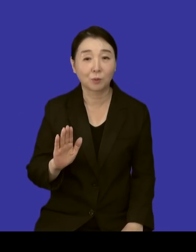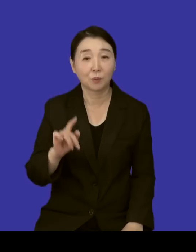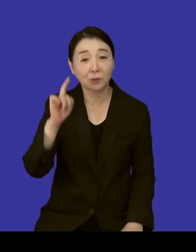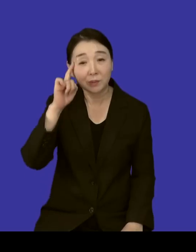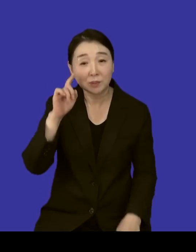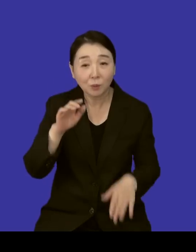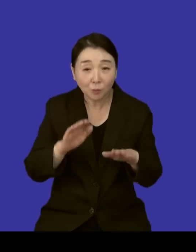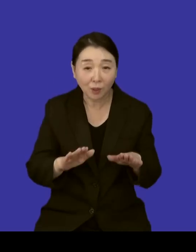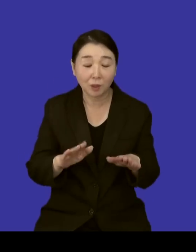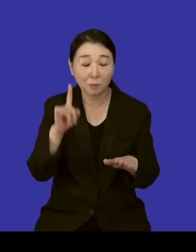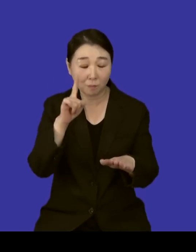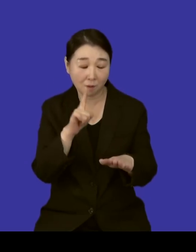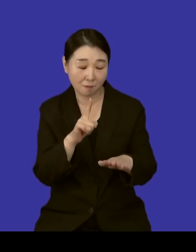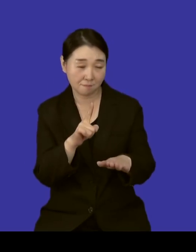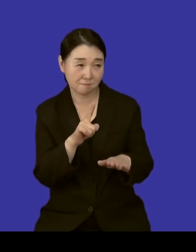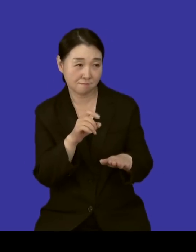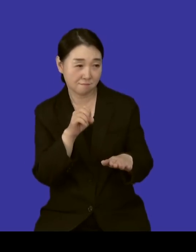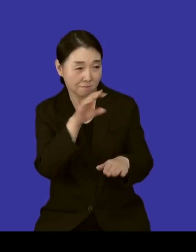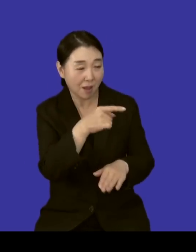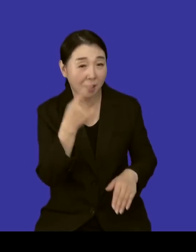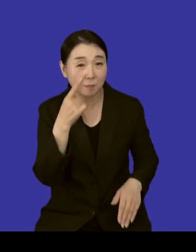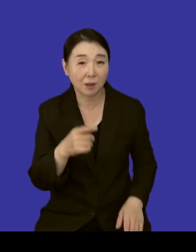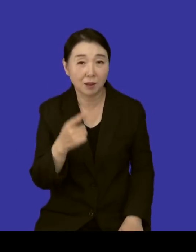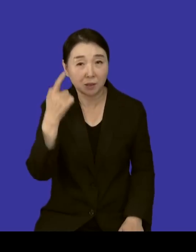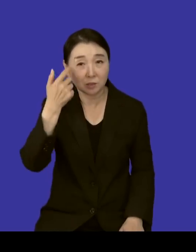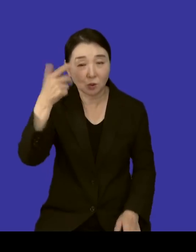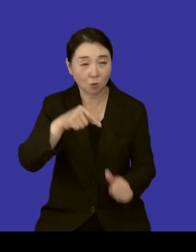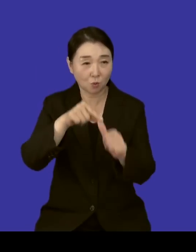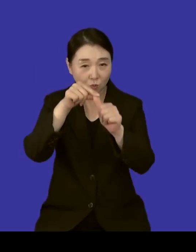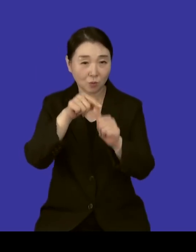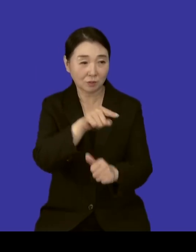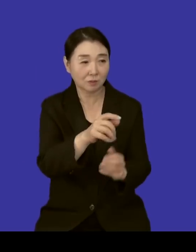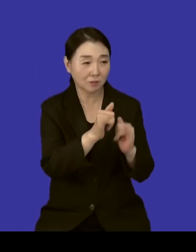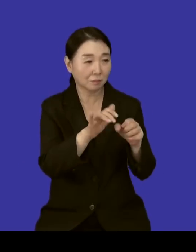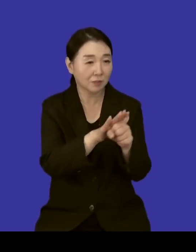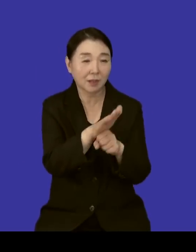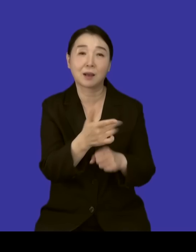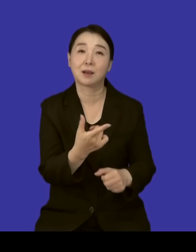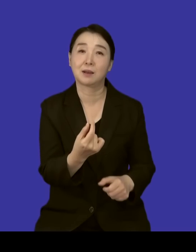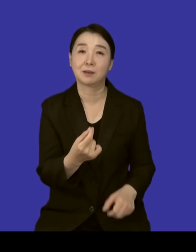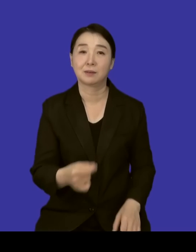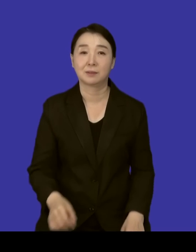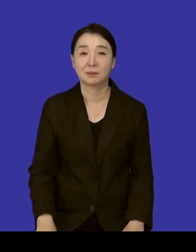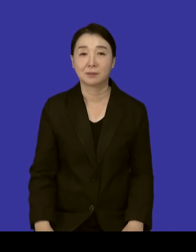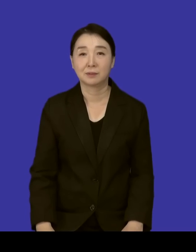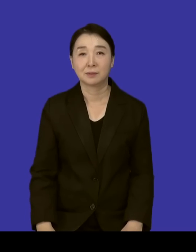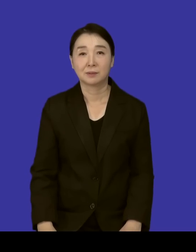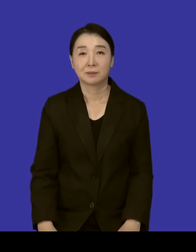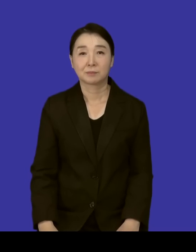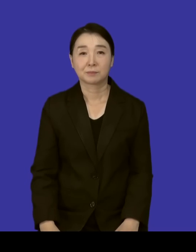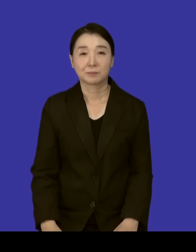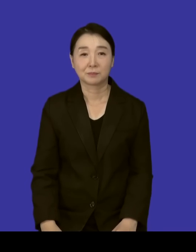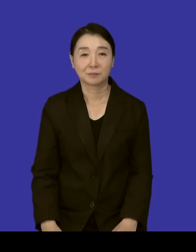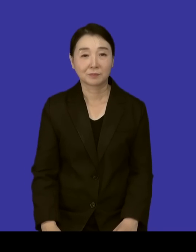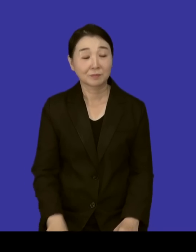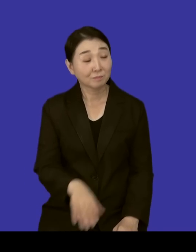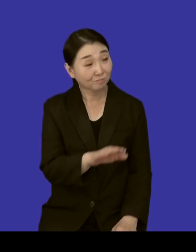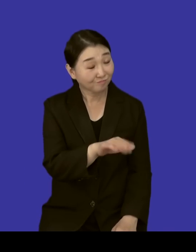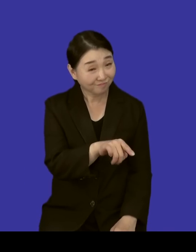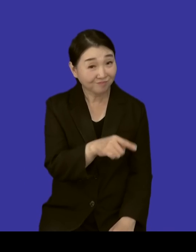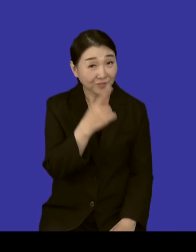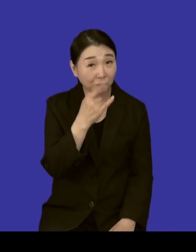통과하는 거예요. 예. 이제 무슨 말을 해? 영혼 구원. 그 사람을 진짜 사랑하게 됐으니까. 그래서 이제 그 어머니